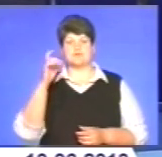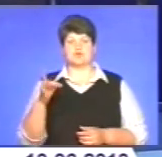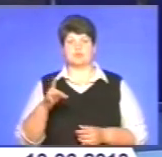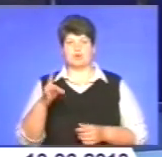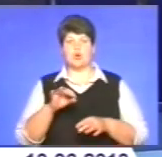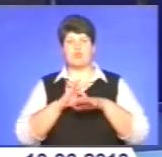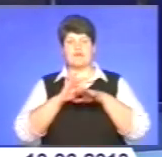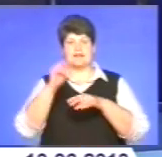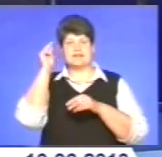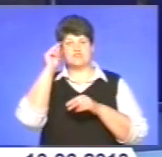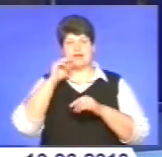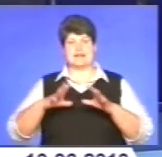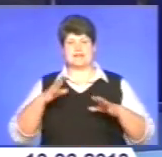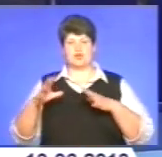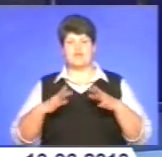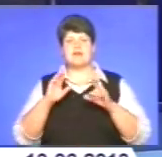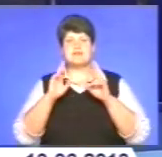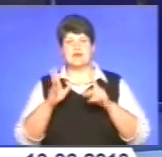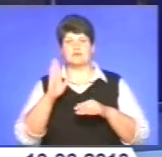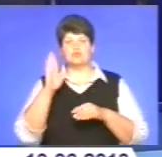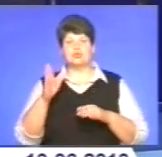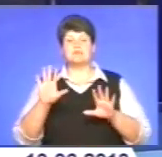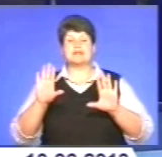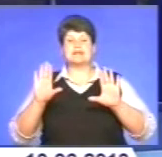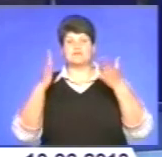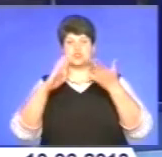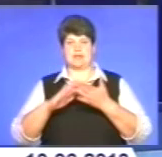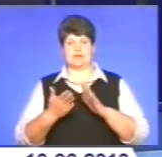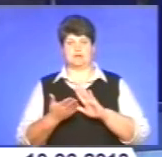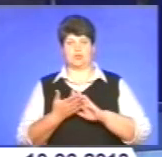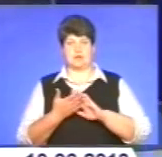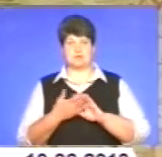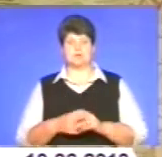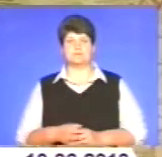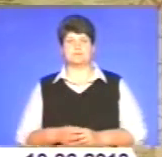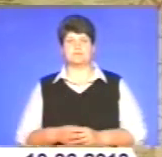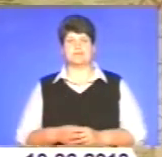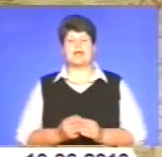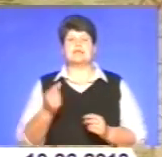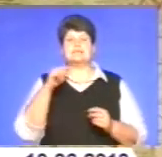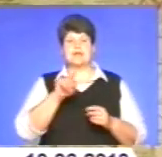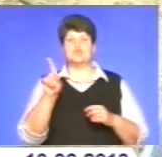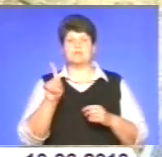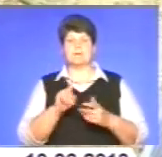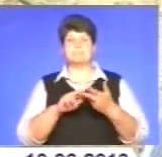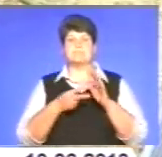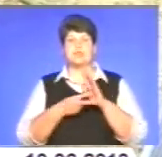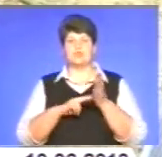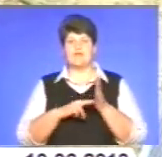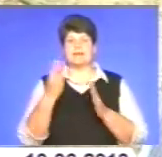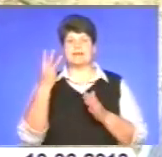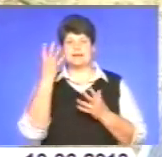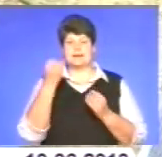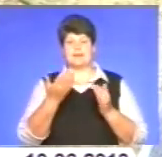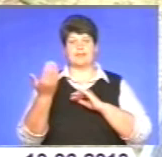проведені навчання і тренування, як діяти при надзвичайних ситуаціях. Те, що ми планували три дні назад, якраз